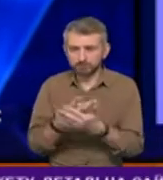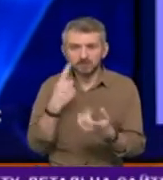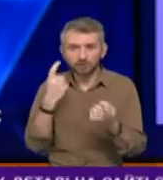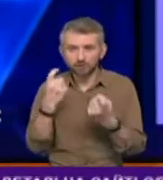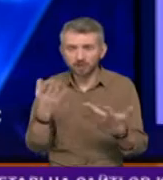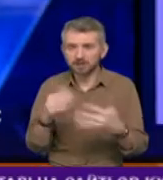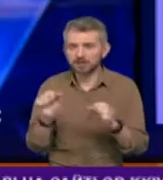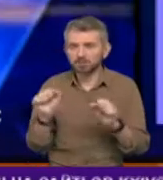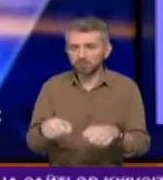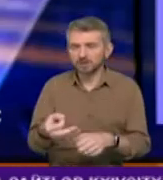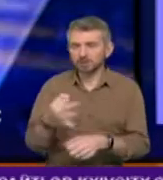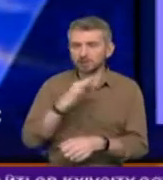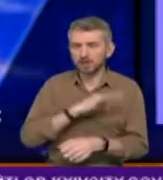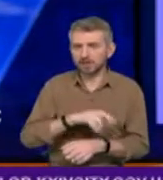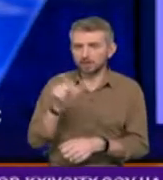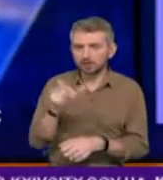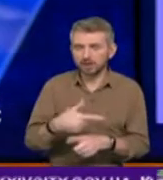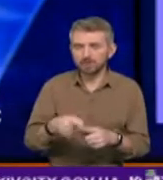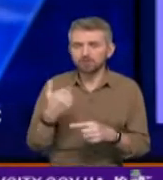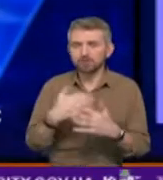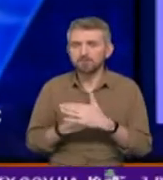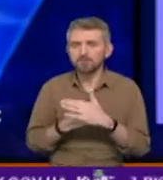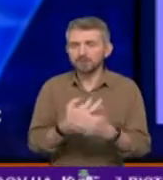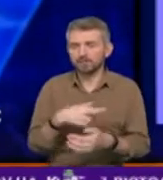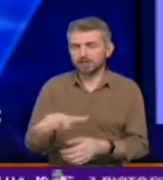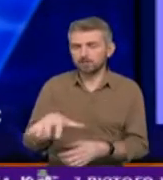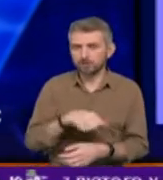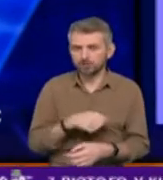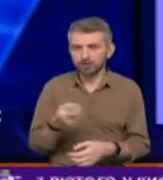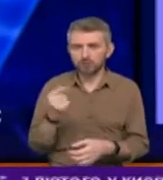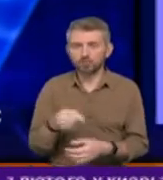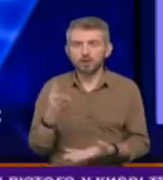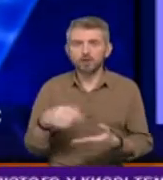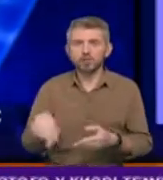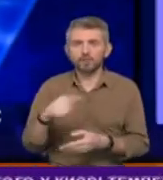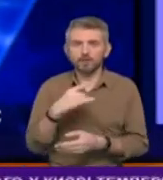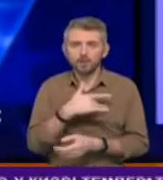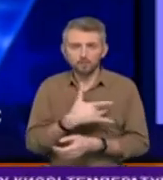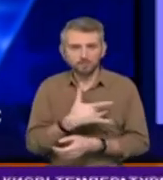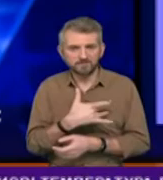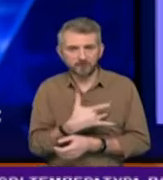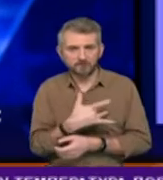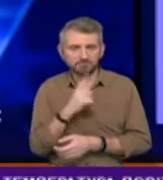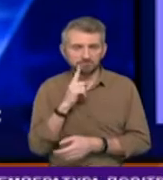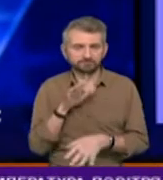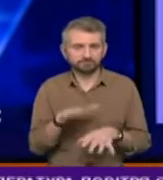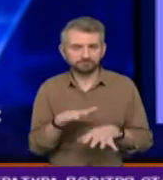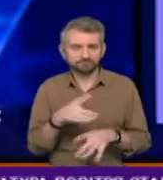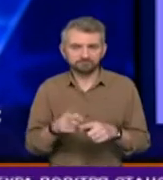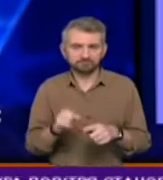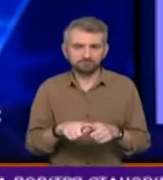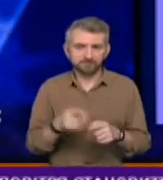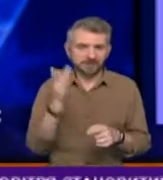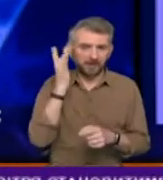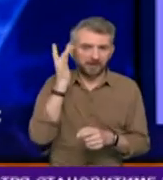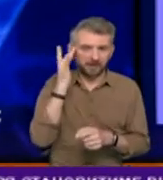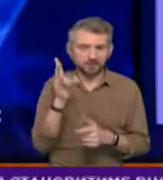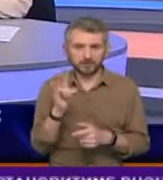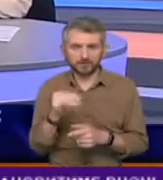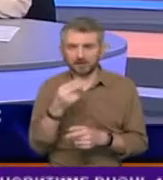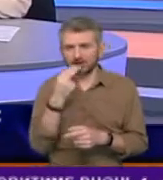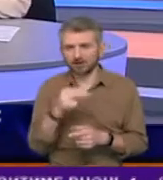нас в минулому році побачили по кількості зареєстрованих, що всі обирають біологію. І почали питати, що у нас всі біологами.